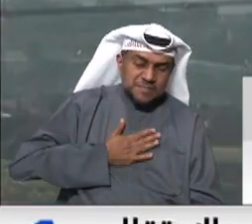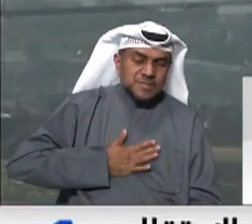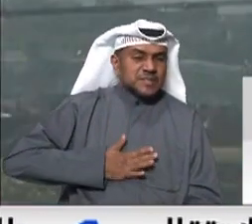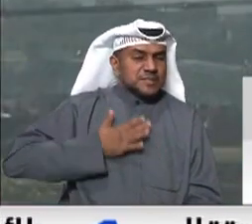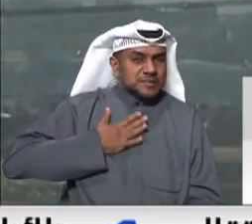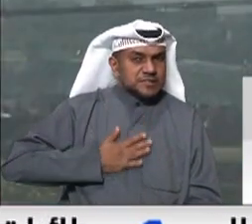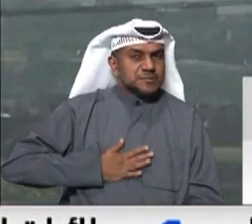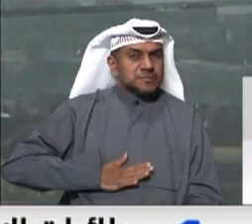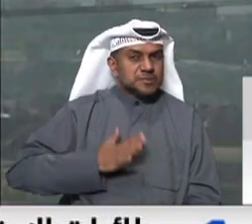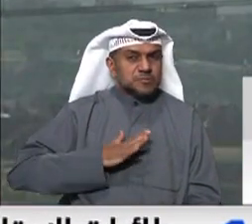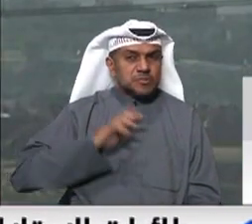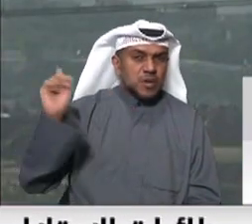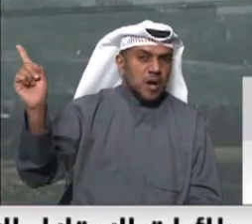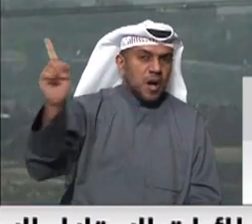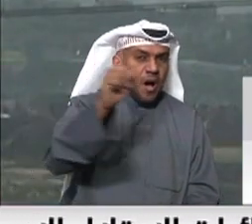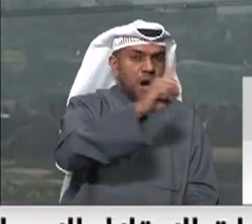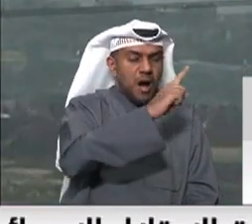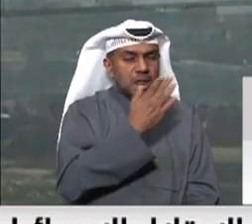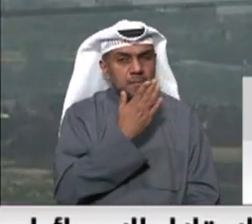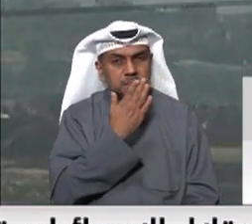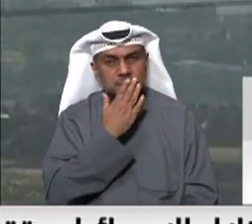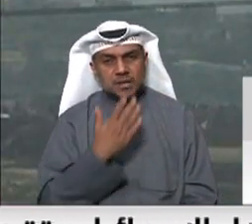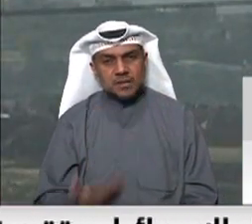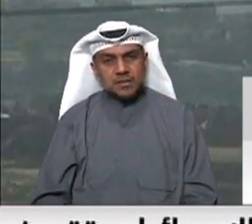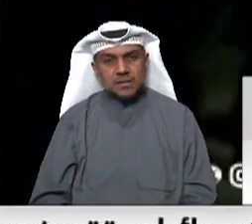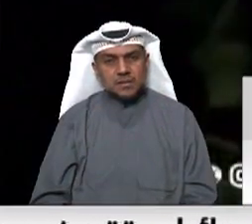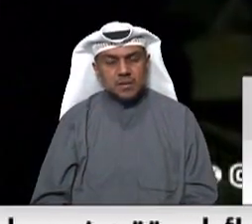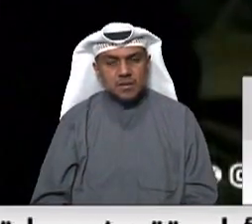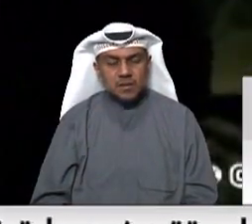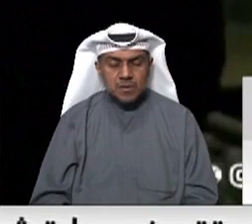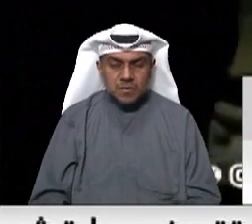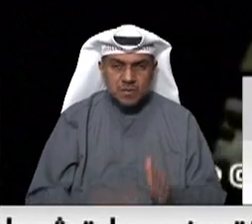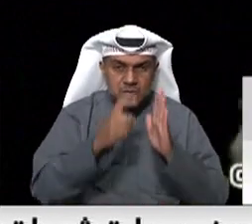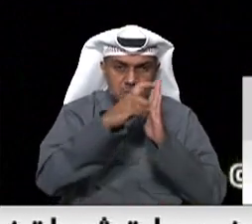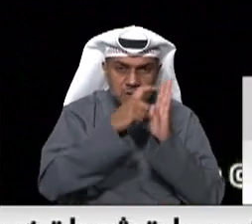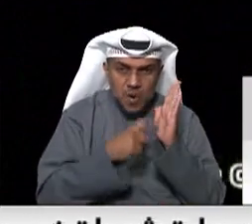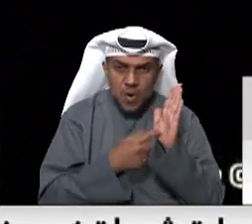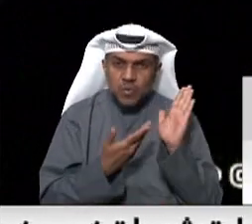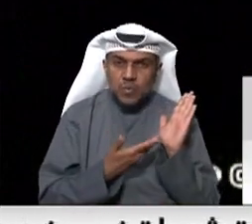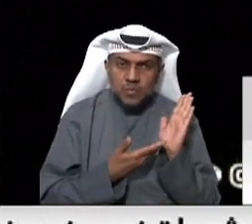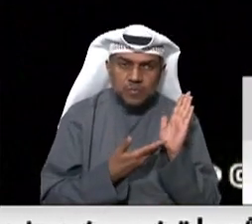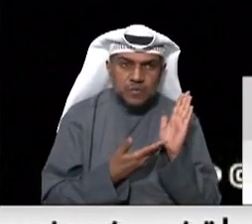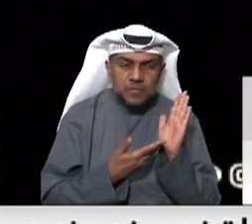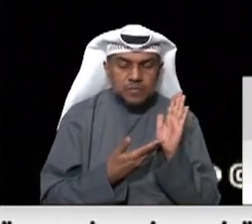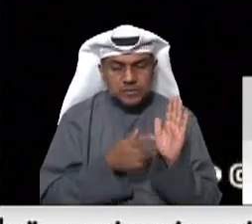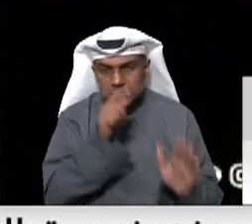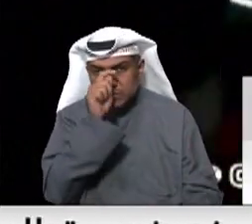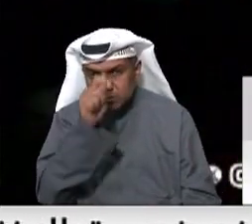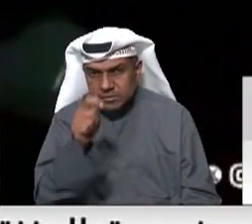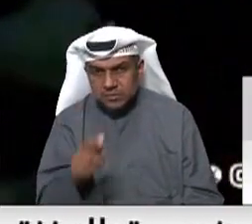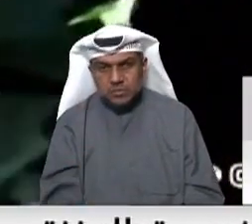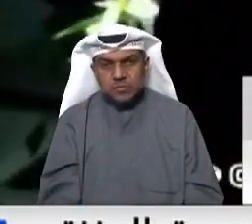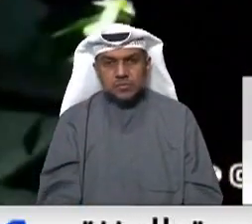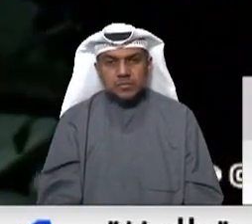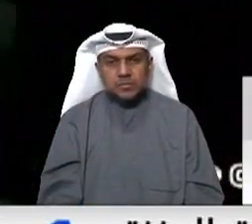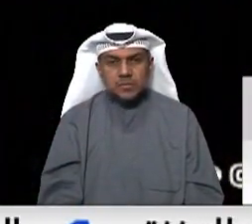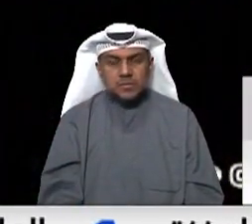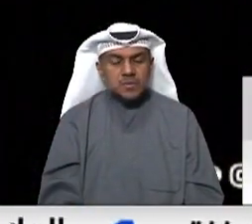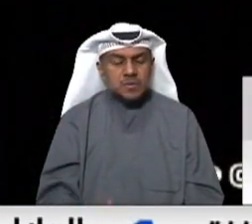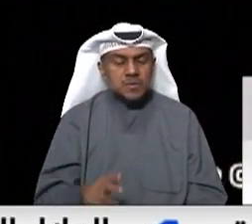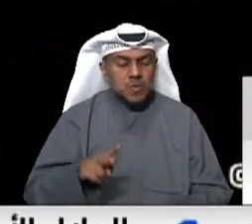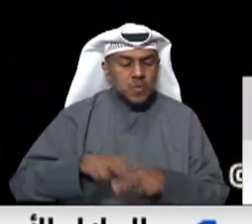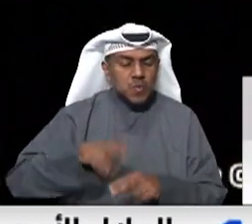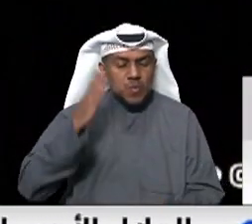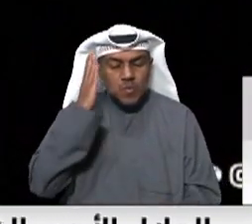امام انظار العالم الصامت وما بين قانون دولي يدين المحرقه بحق سكان القطاع وتجاهل اسرائيلي